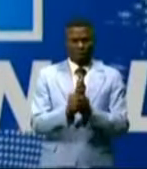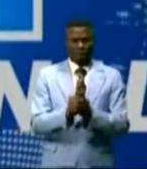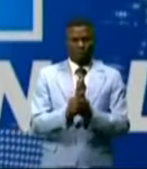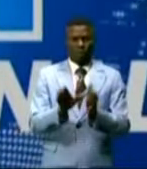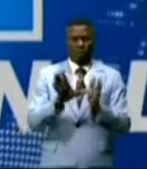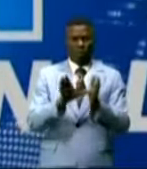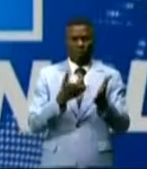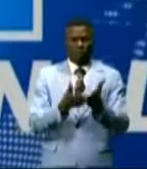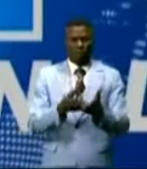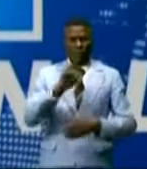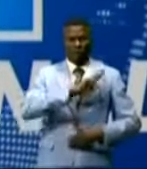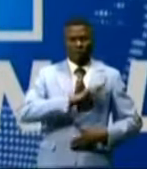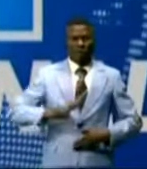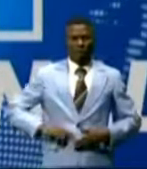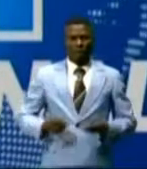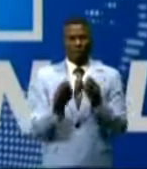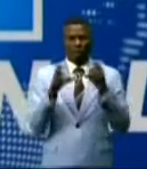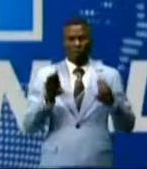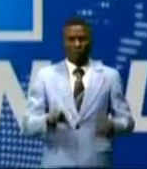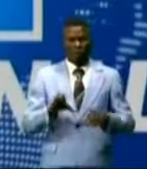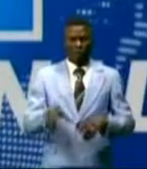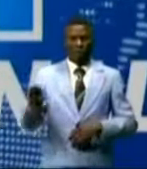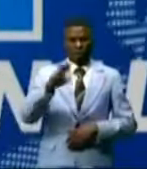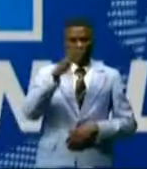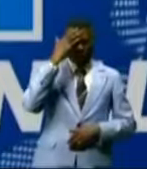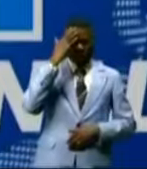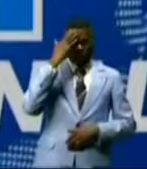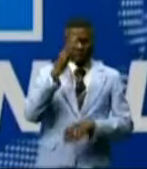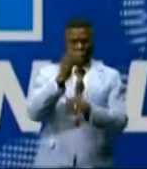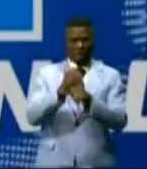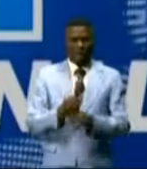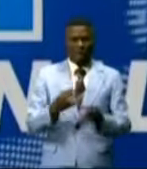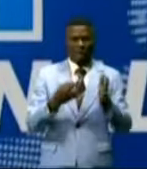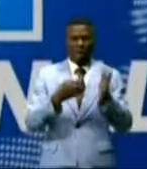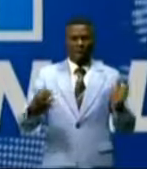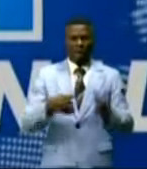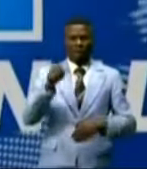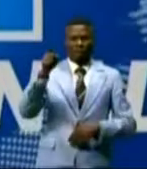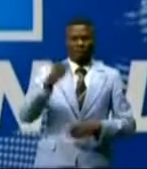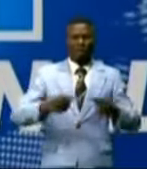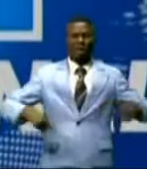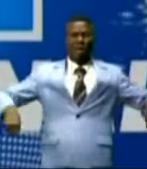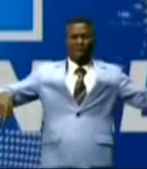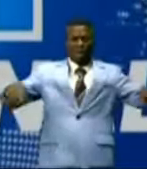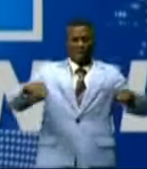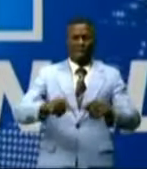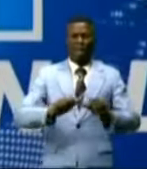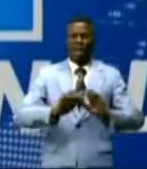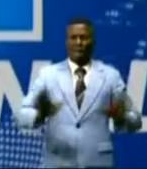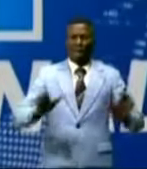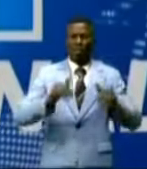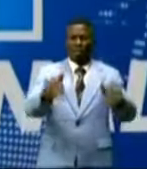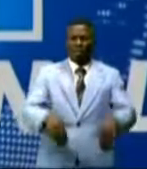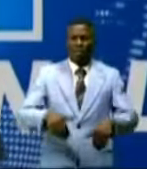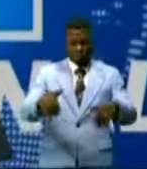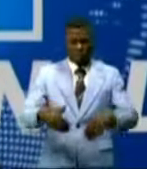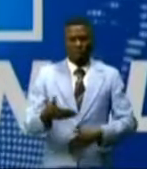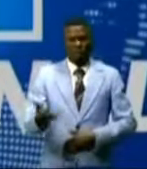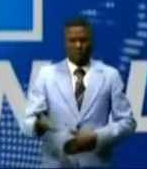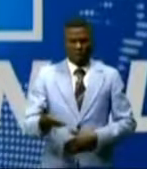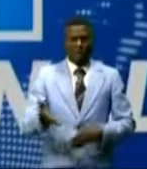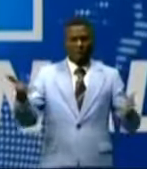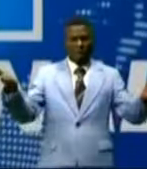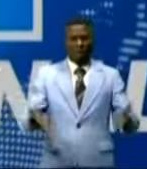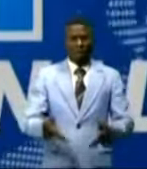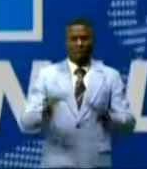ces images. La République démocratique du Congo, vous le savez, possède 80 millions d'hectares de terres arables. C'est ce qui justifie amplement sa